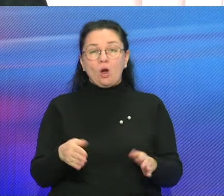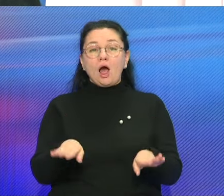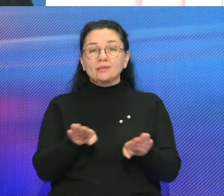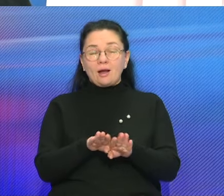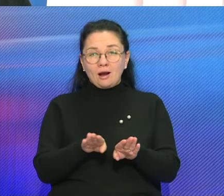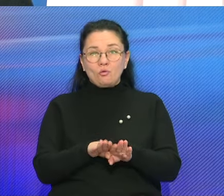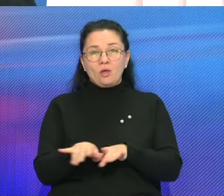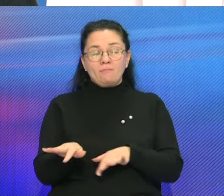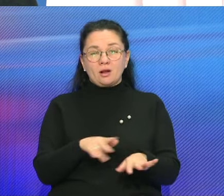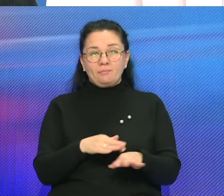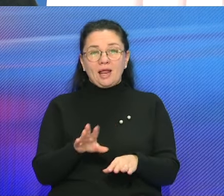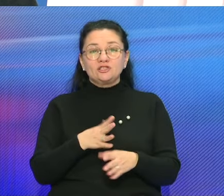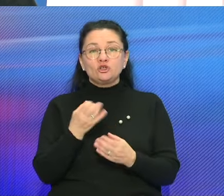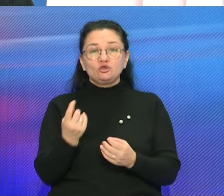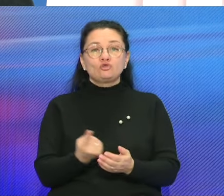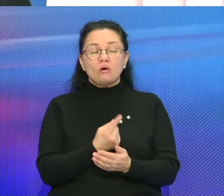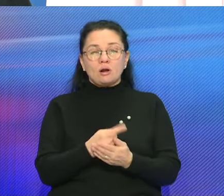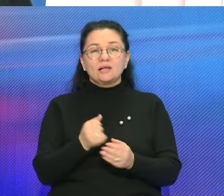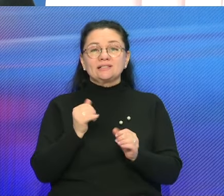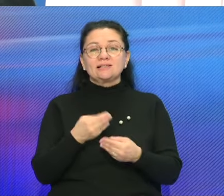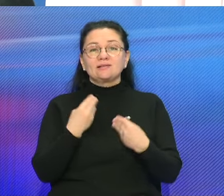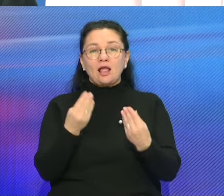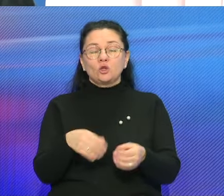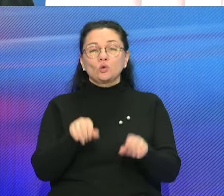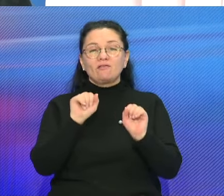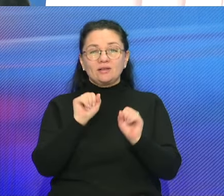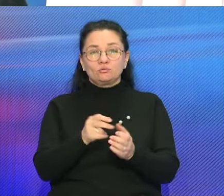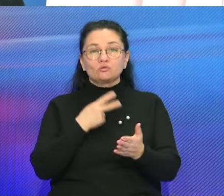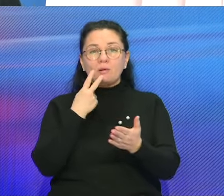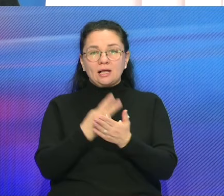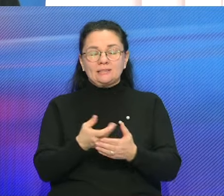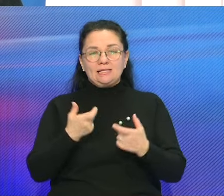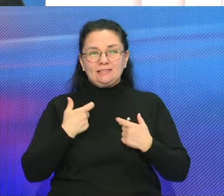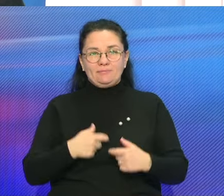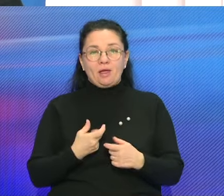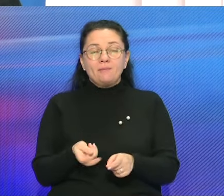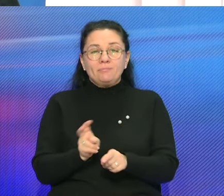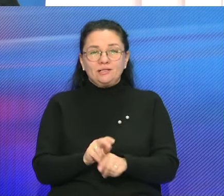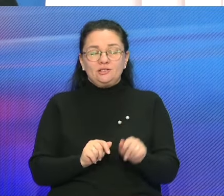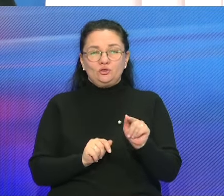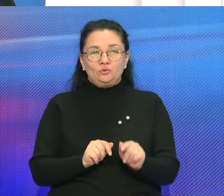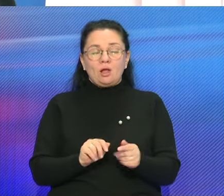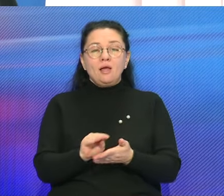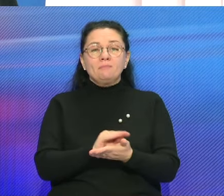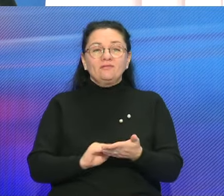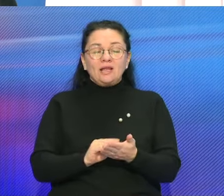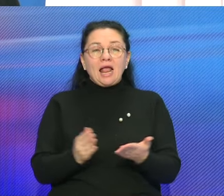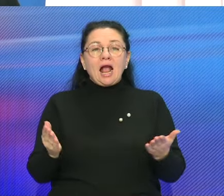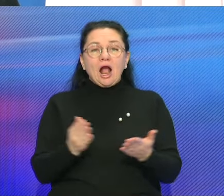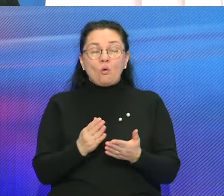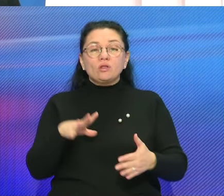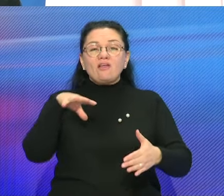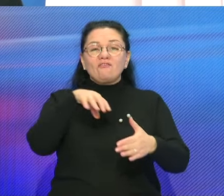еще раз дает нам возможность прийти и проявить себя. То есть, опять же повторюсь, что какой-то внести